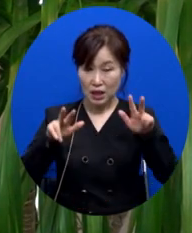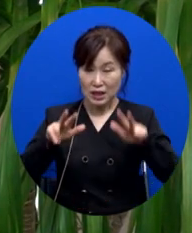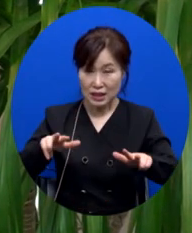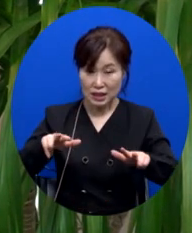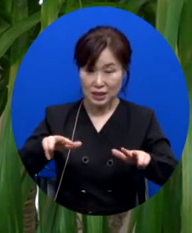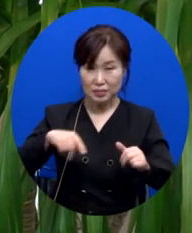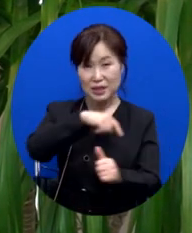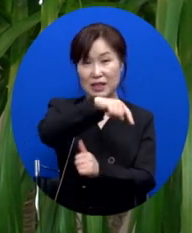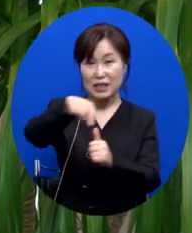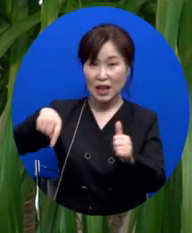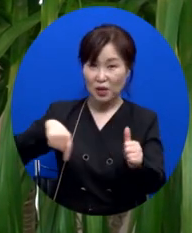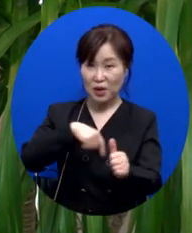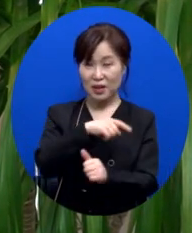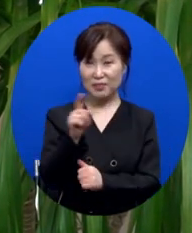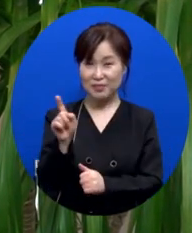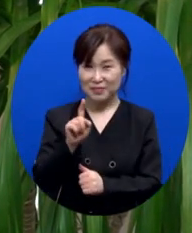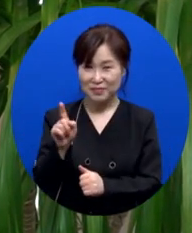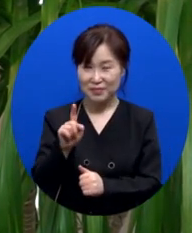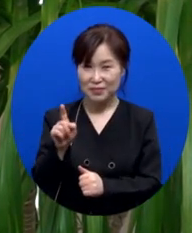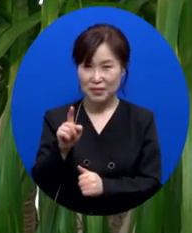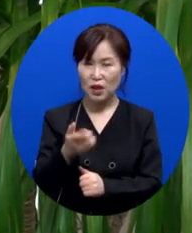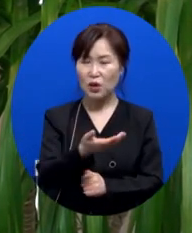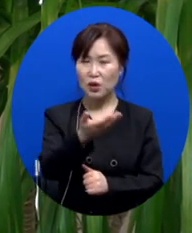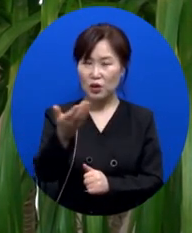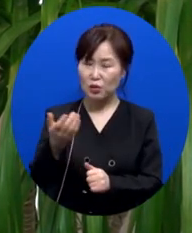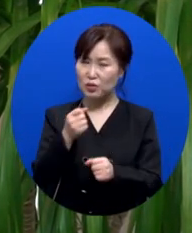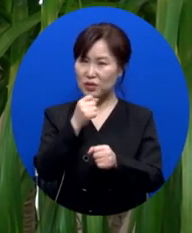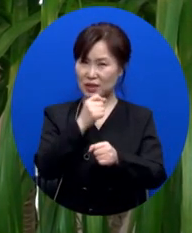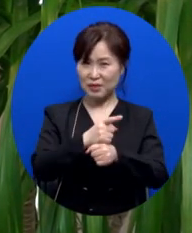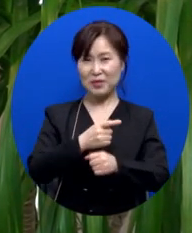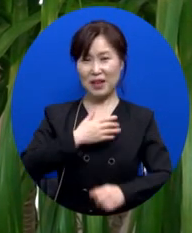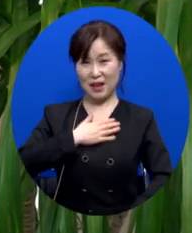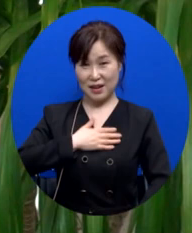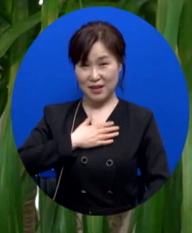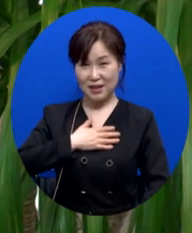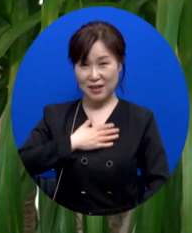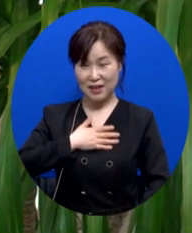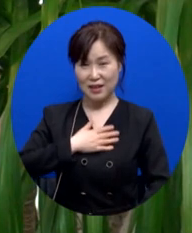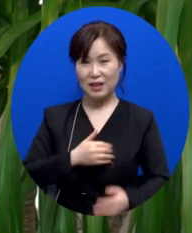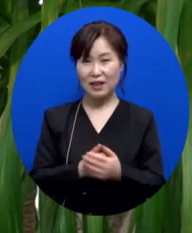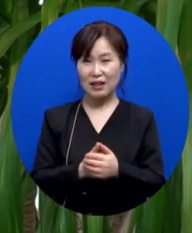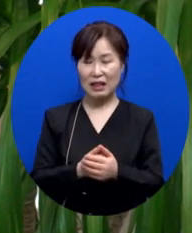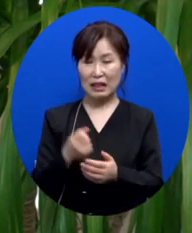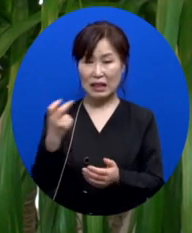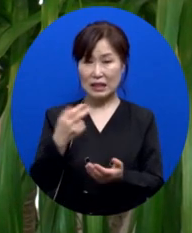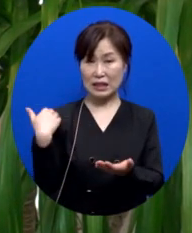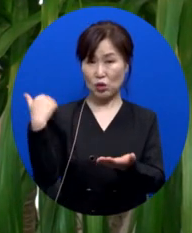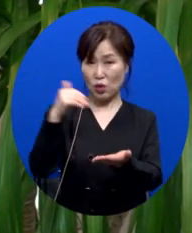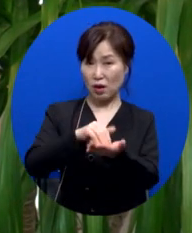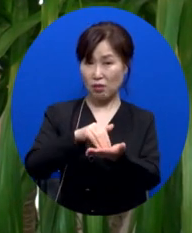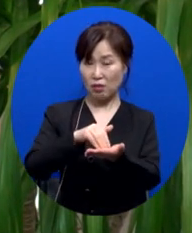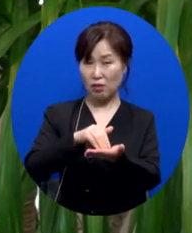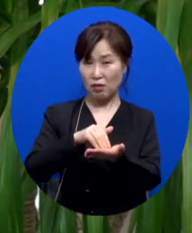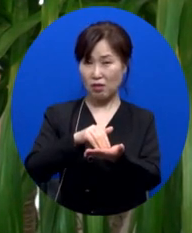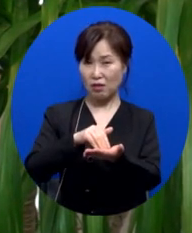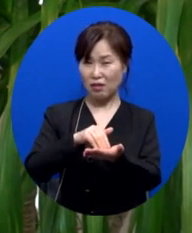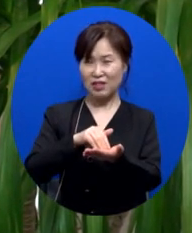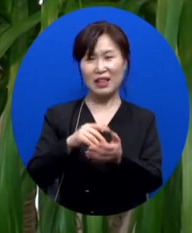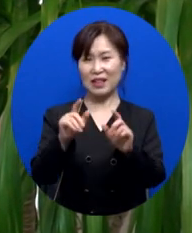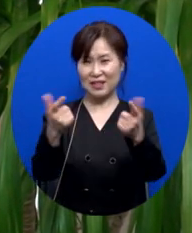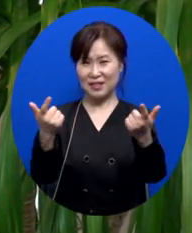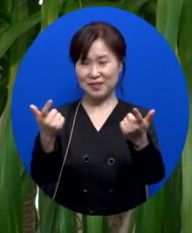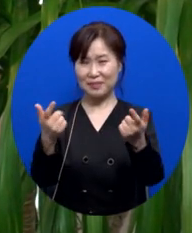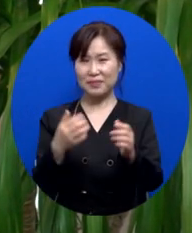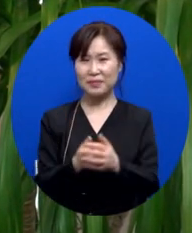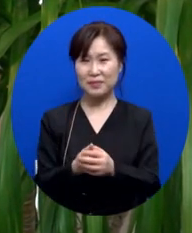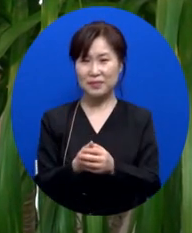일까 시청자 여러분이 많이 들어서 이제 아시겠습니까 다만 다시 과거로 는 아닐 것이다